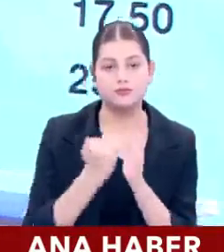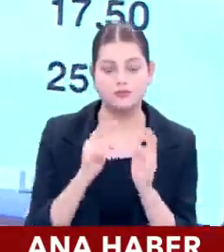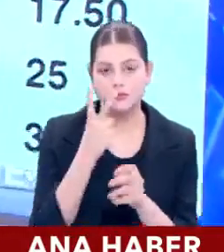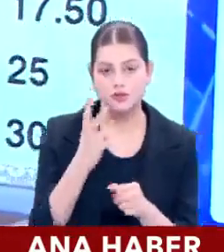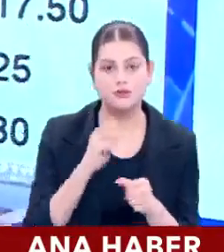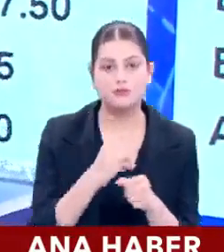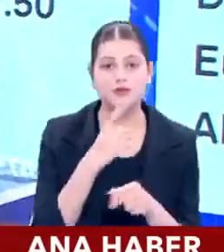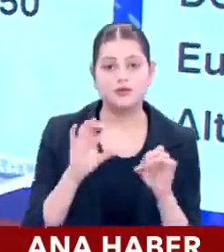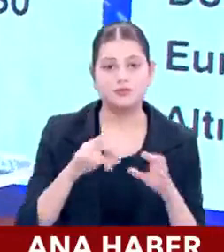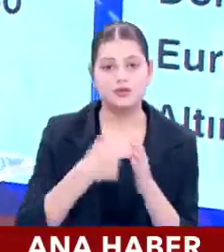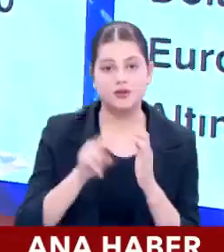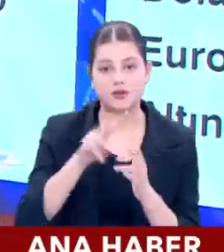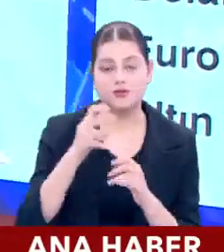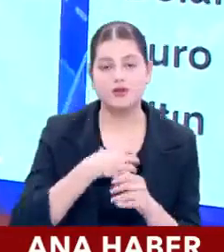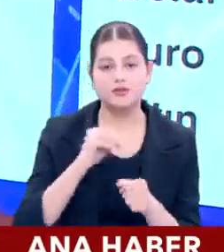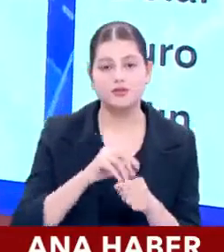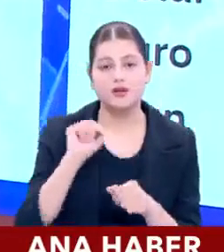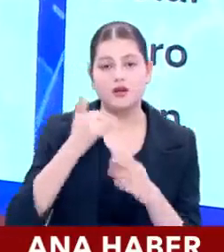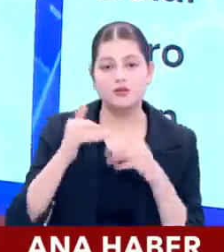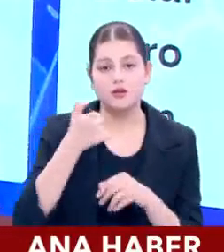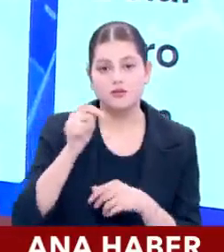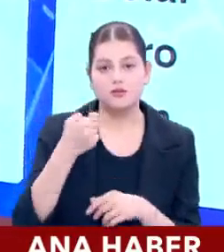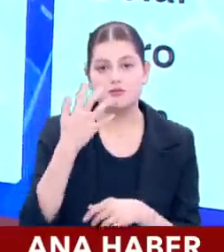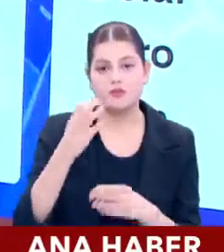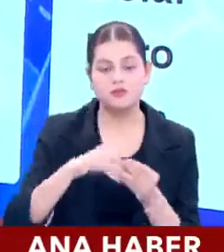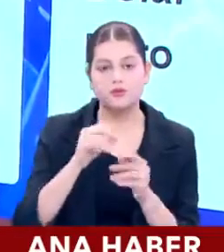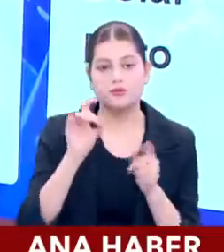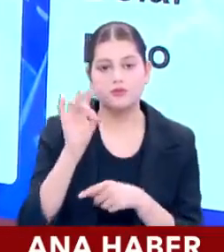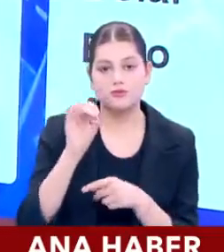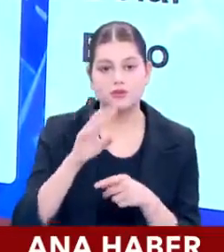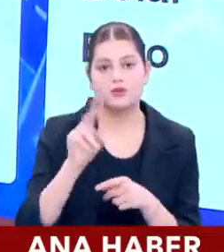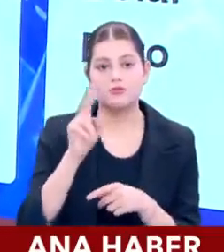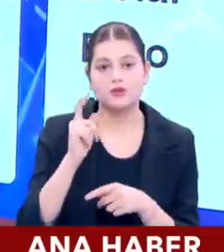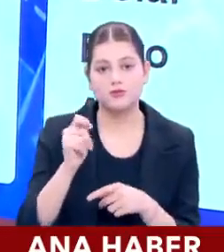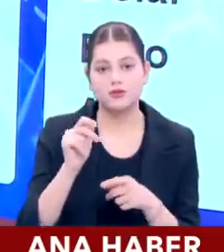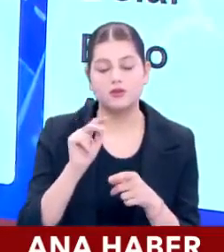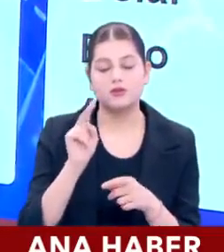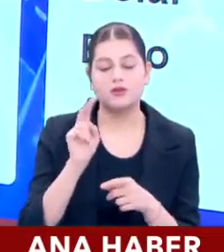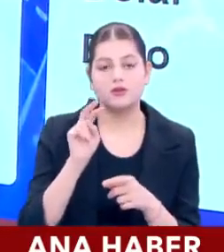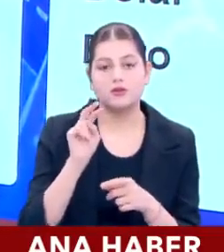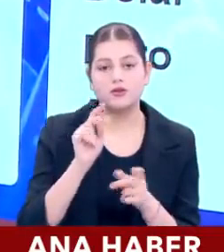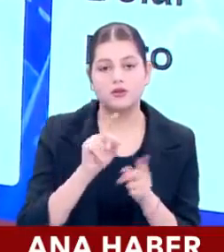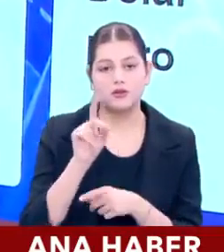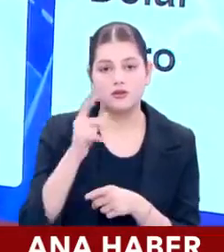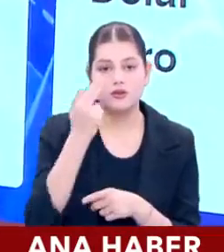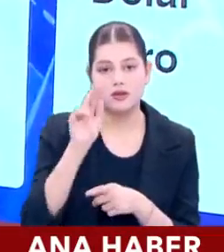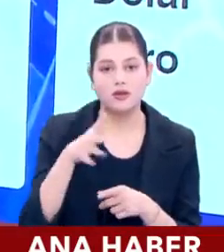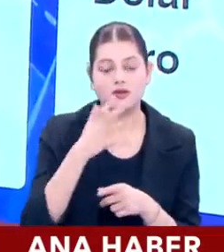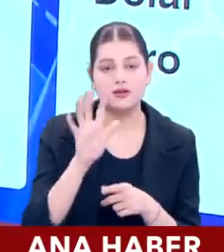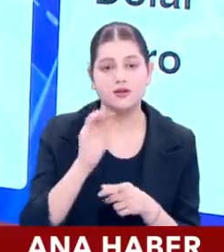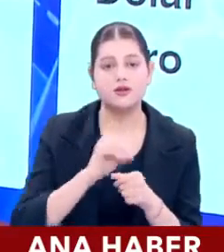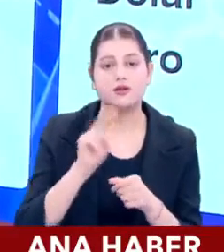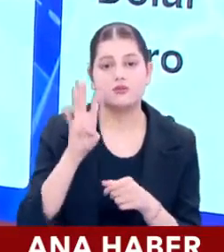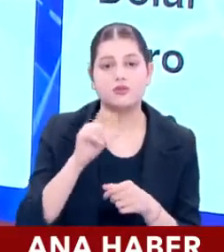kademe Bir bakalım şimdi tarih 22 Haziran artış 6.5 faiz %15 20 Temmuz 2.5 17.50 faiz oranı